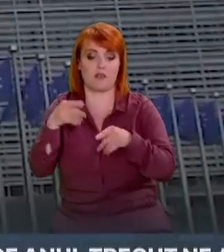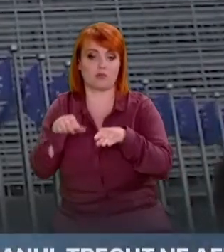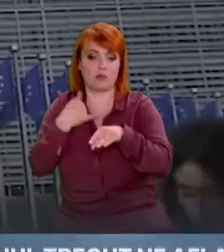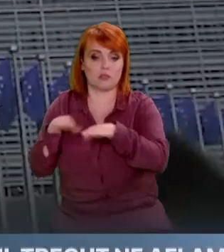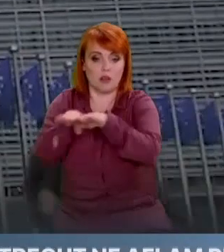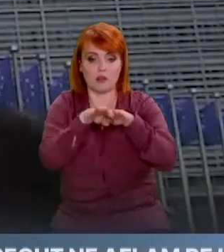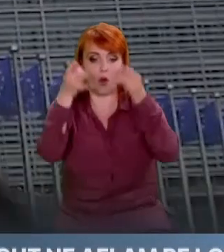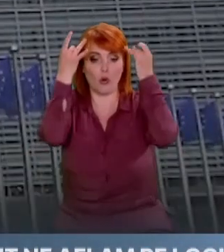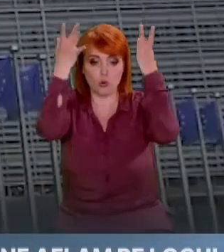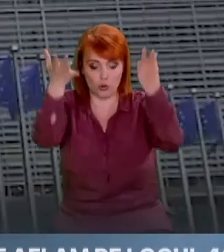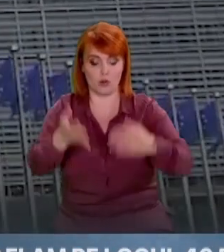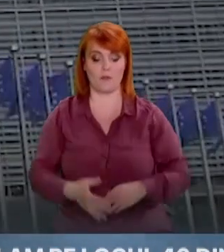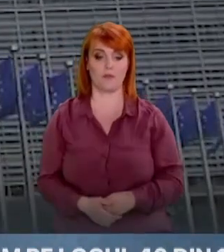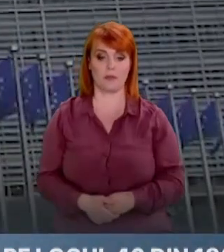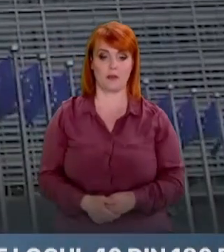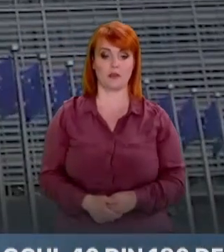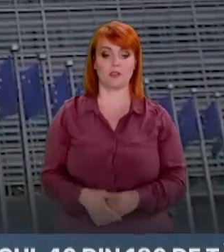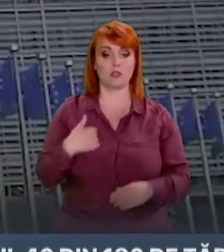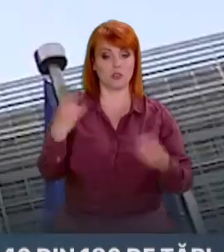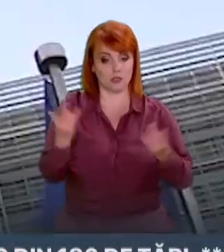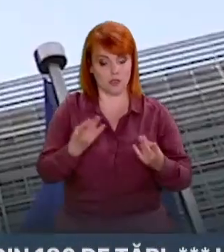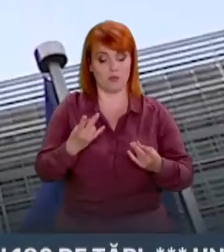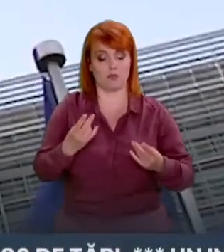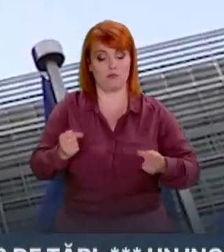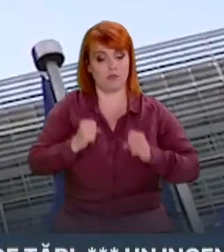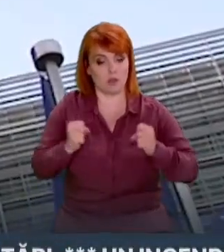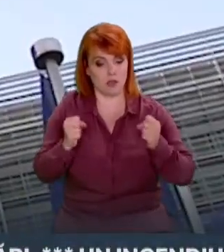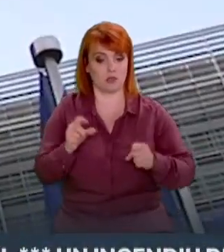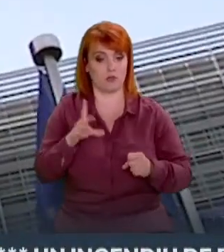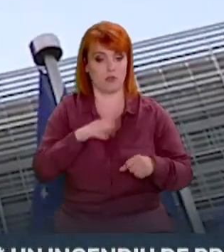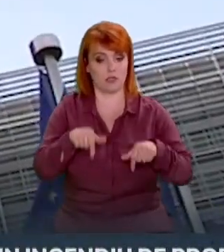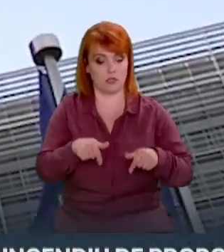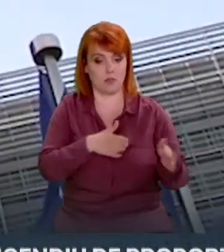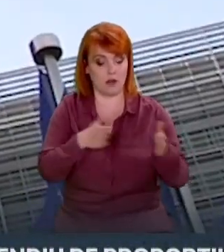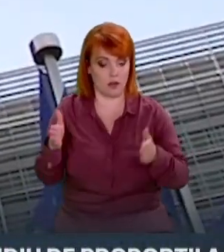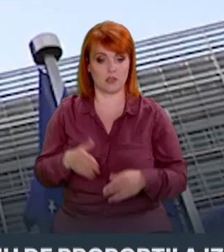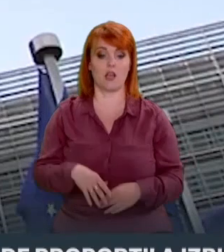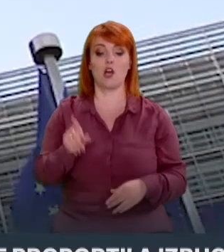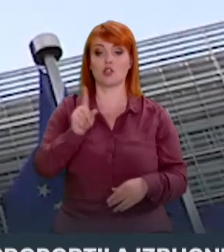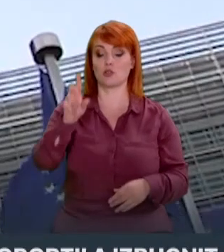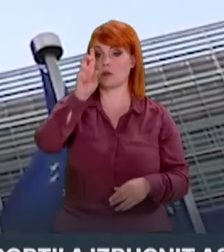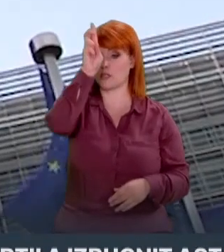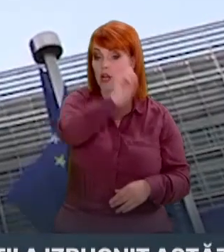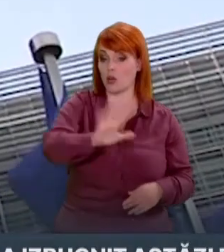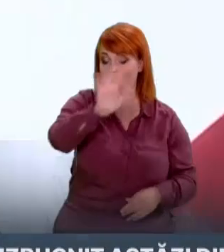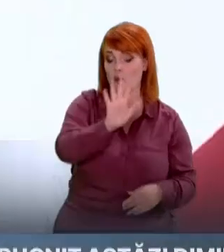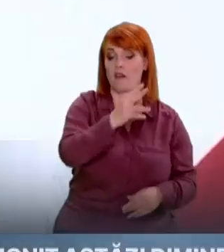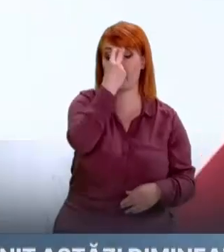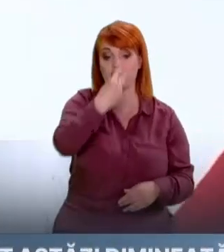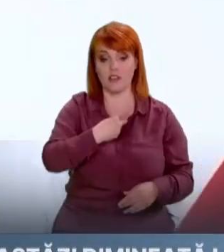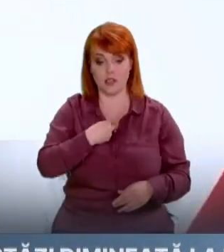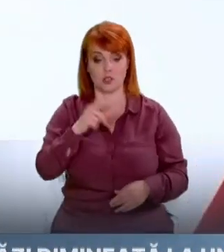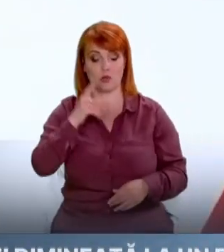să fim insistenți pe ceea ce ne interesează pe noi. Și europenii, văzând lucrurile astea,